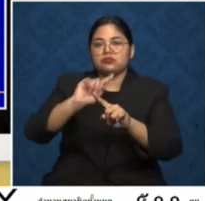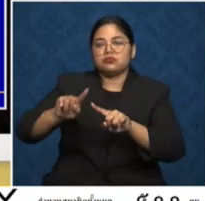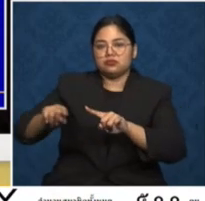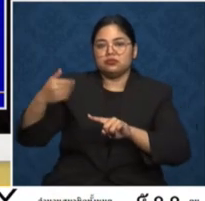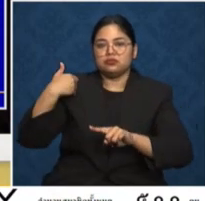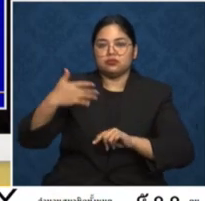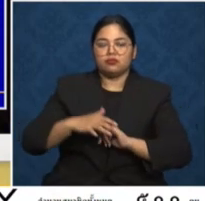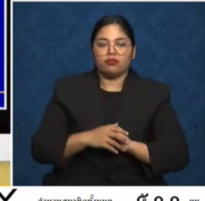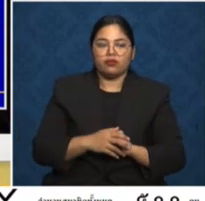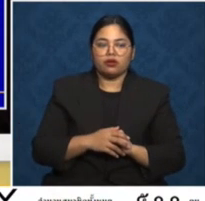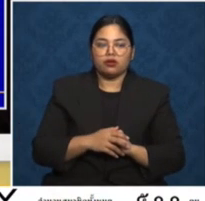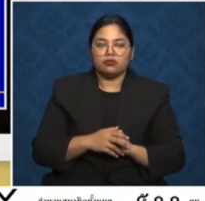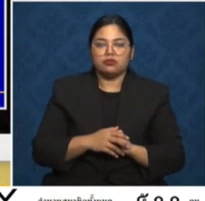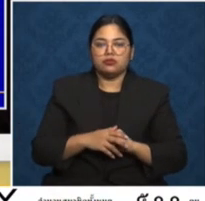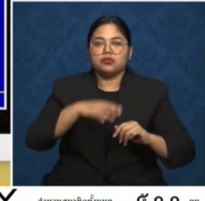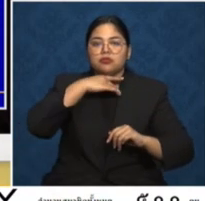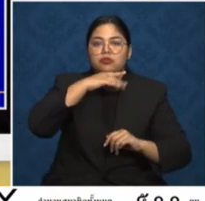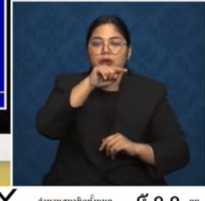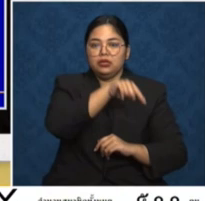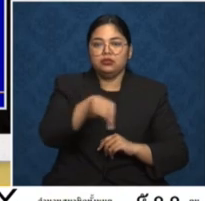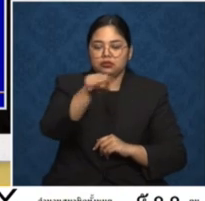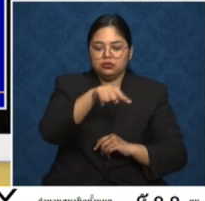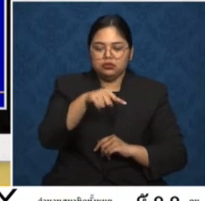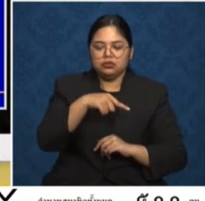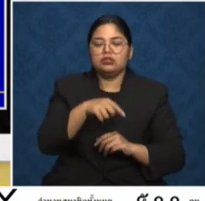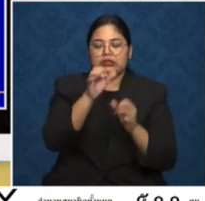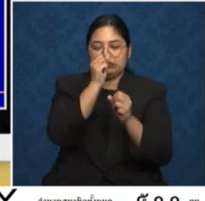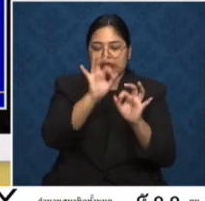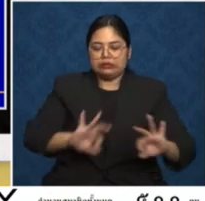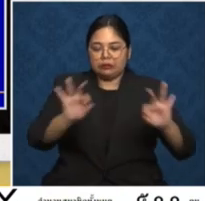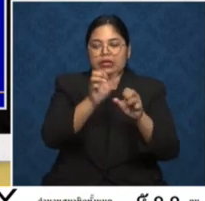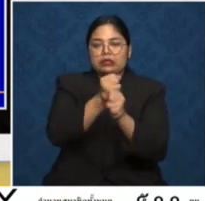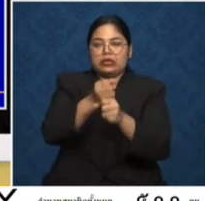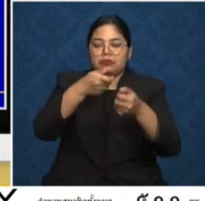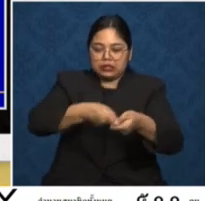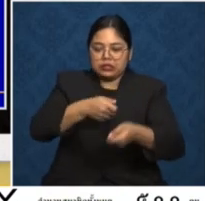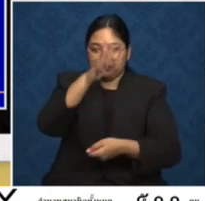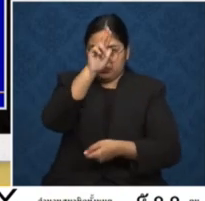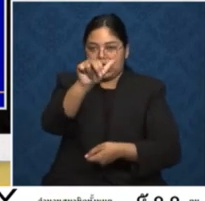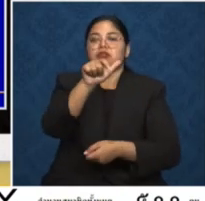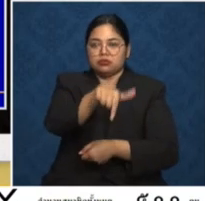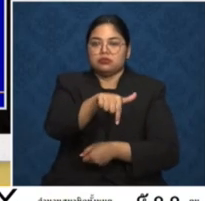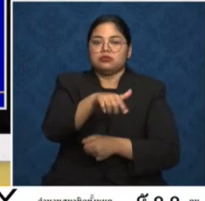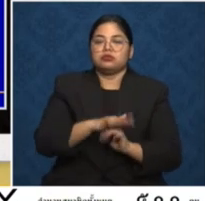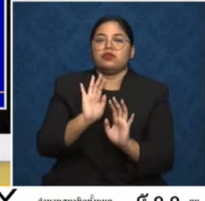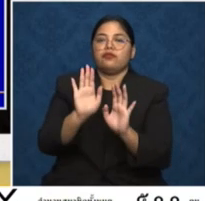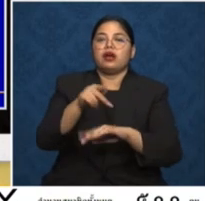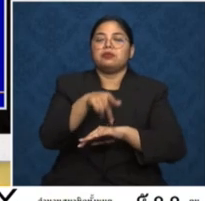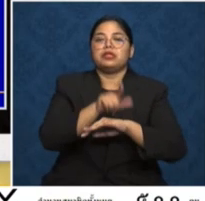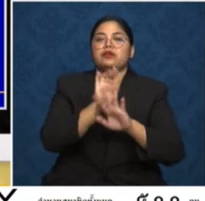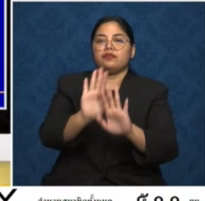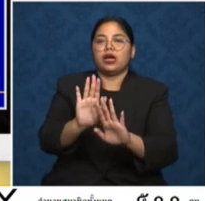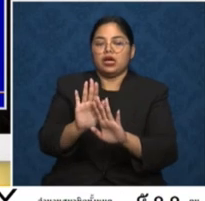4หมู่บ้านนี้เป็นหมู่บ้านหลักในการปลูกพืชทางการเกษตรอันนั้นก็ขอนำเรียนท่านประธานได้เพื่อไปยังหน่วยง